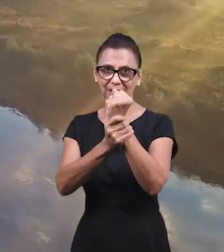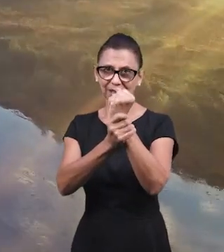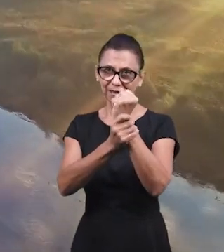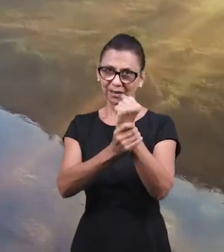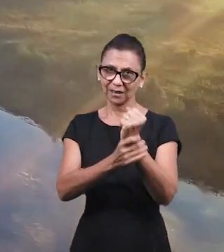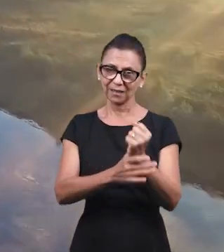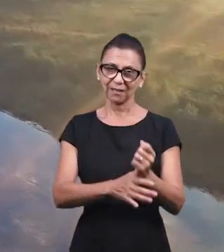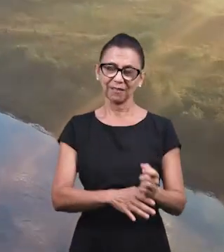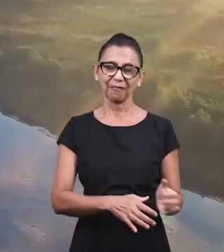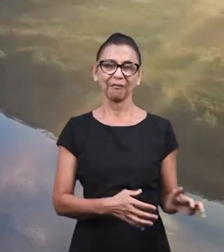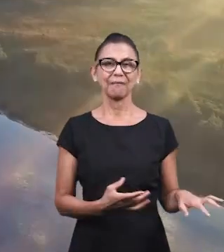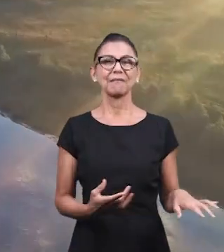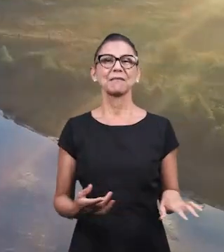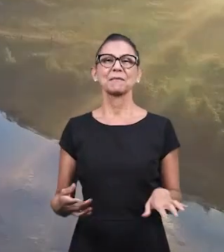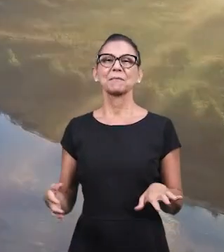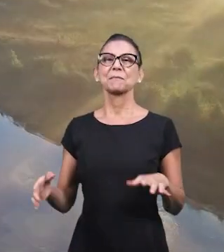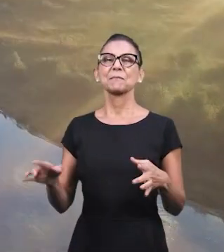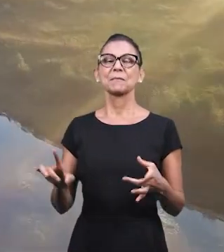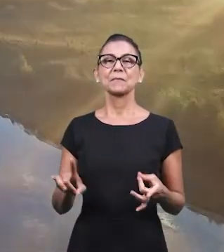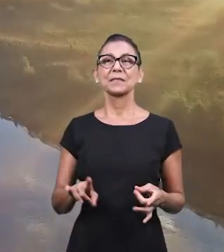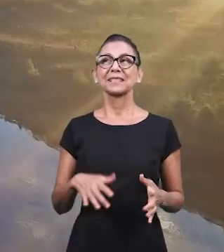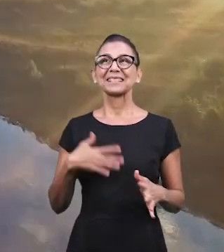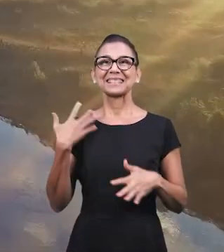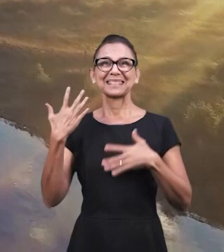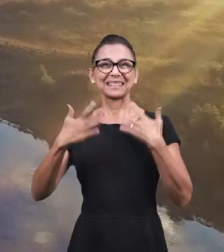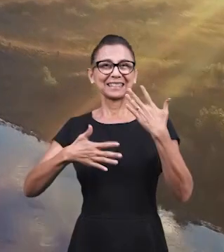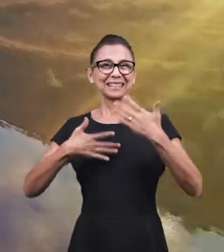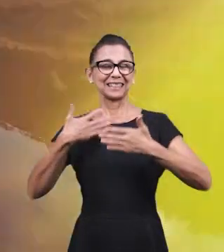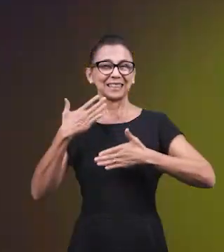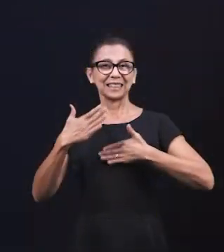жизни свет господь иисус